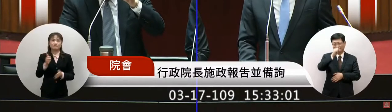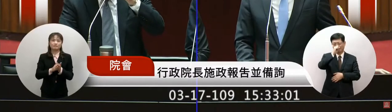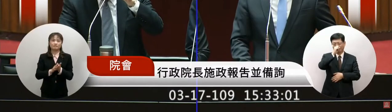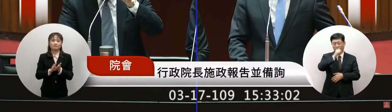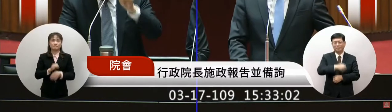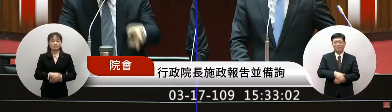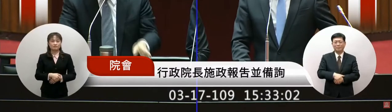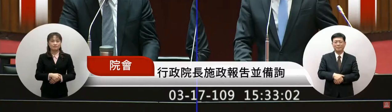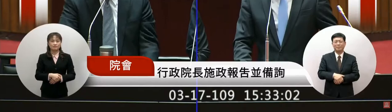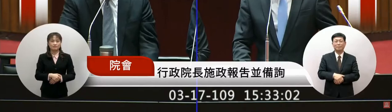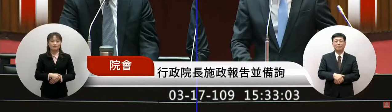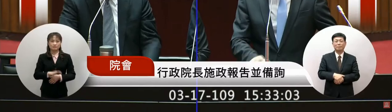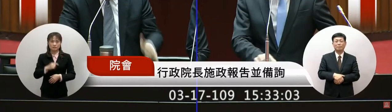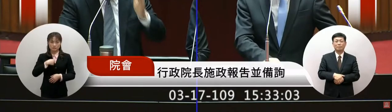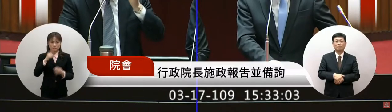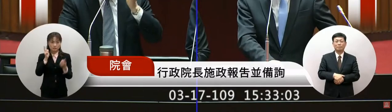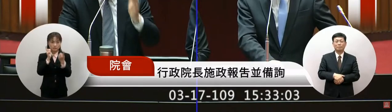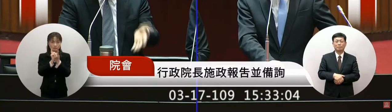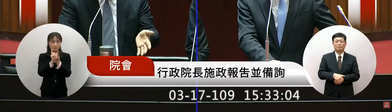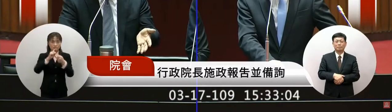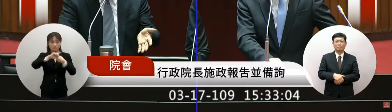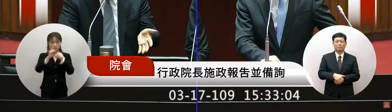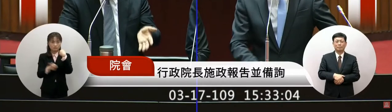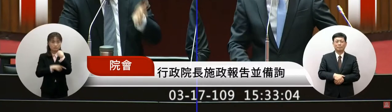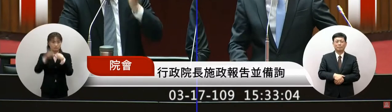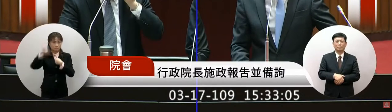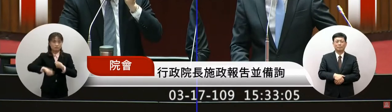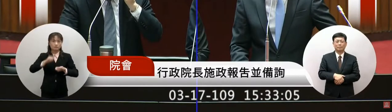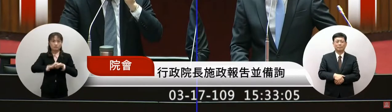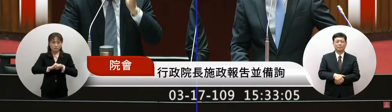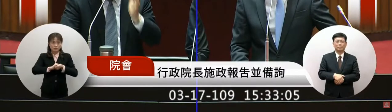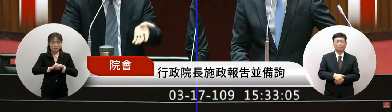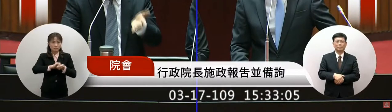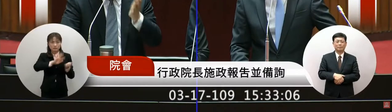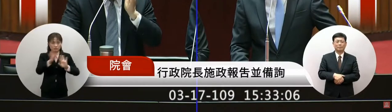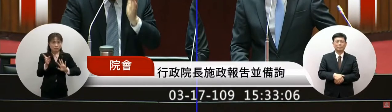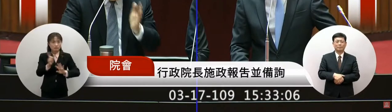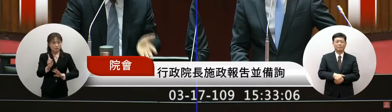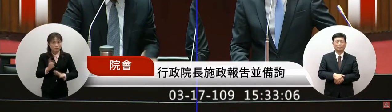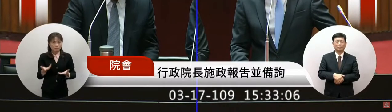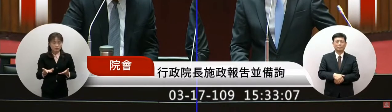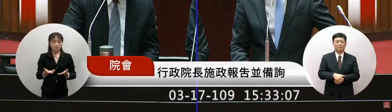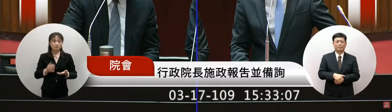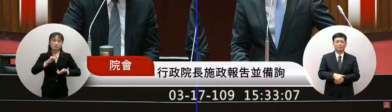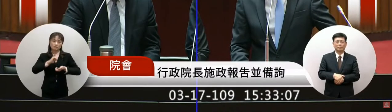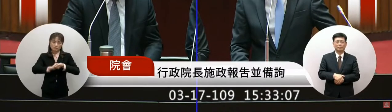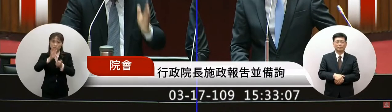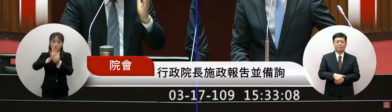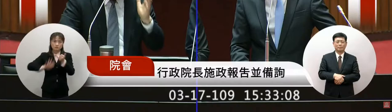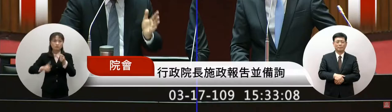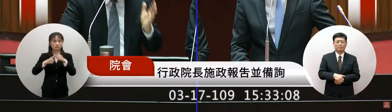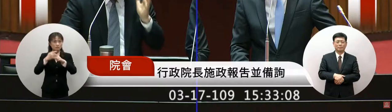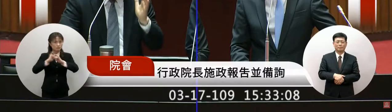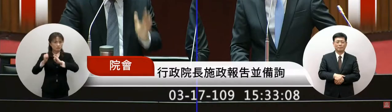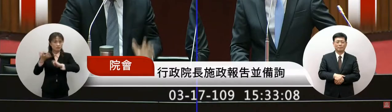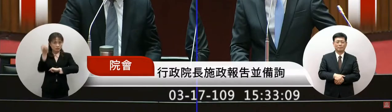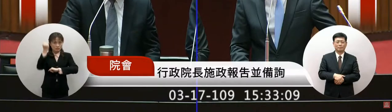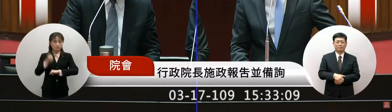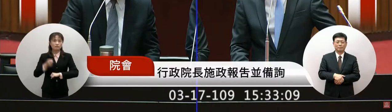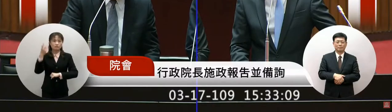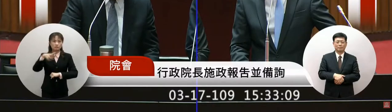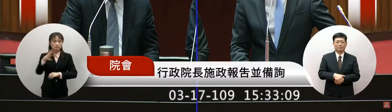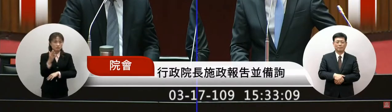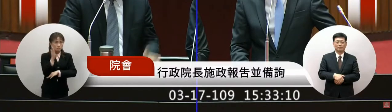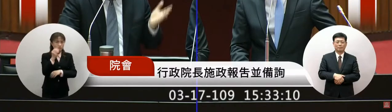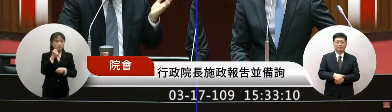啊，我对判决。到底是安怎样？总是牵涉到人民的权利，啊，甲政府公职的